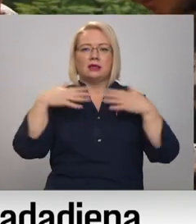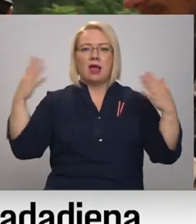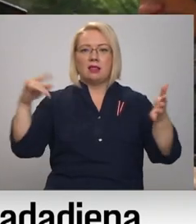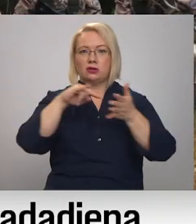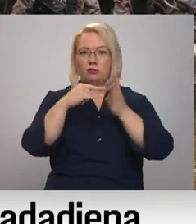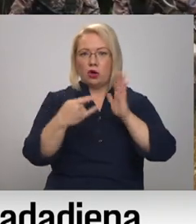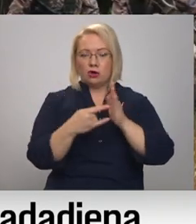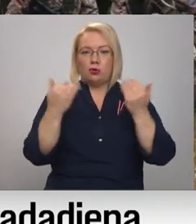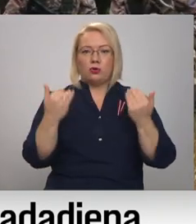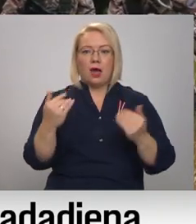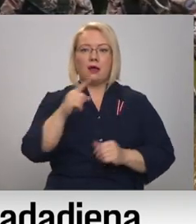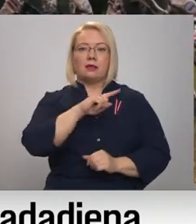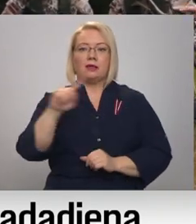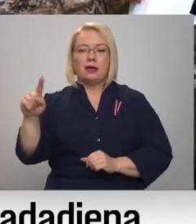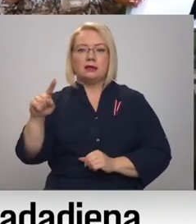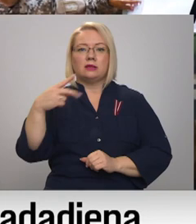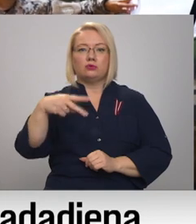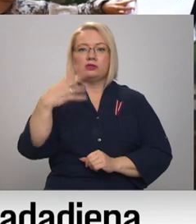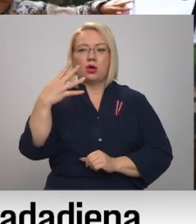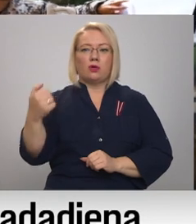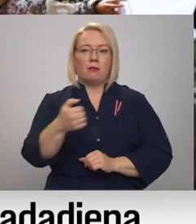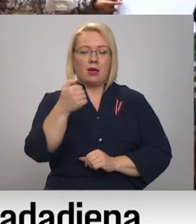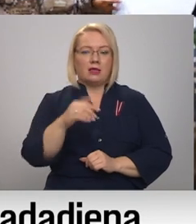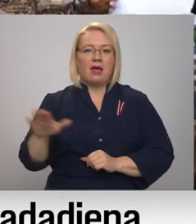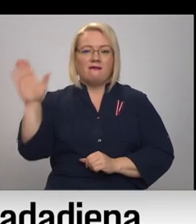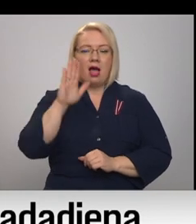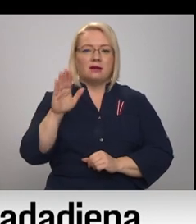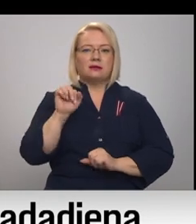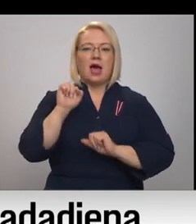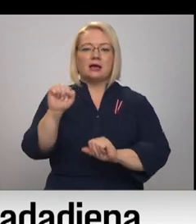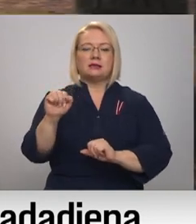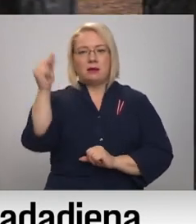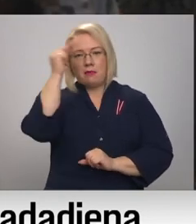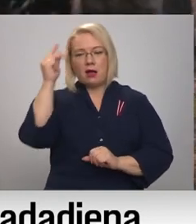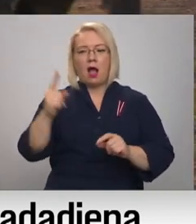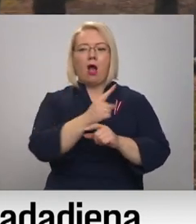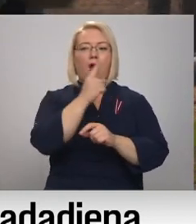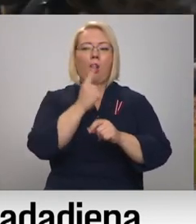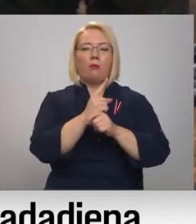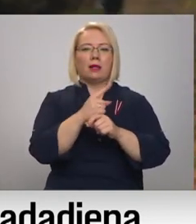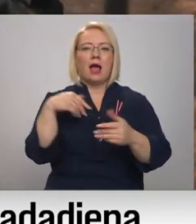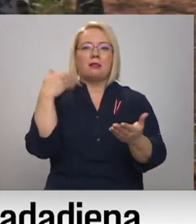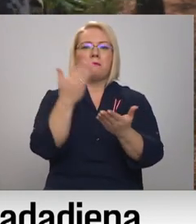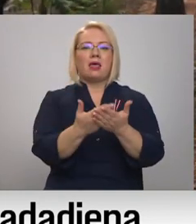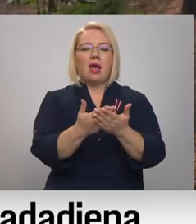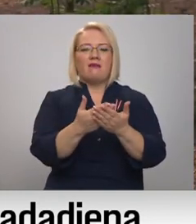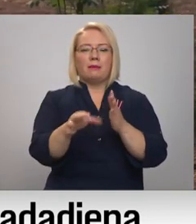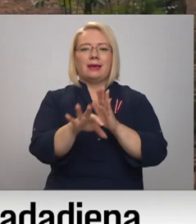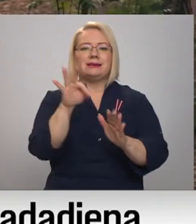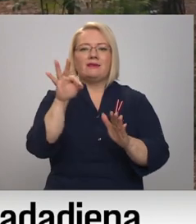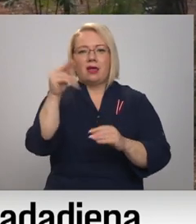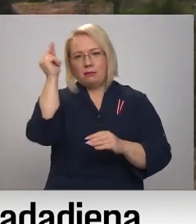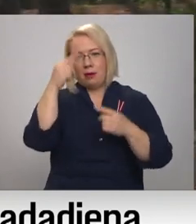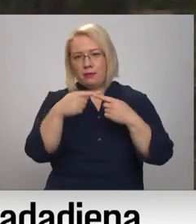līdz 24. Gadam valsts aizsardzības mācība ir kā obligāti piedāvājumās izvēles priekšmets. Tas